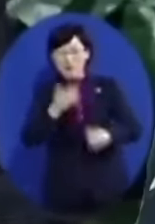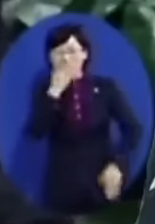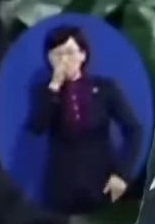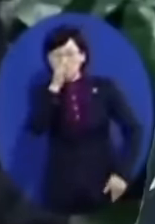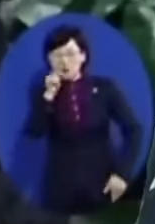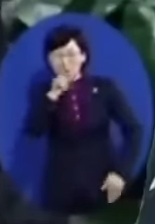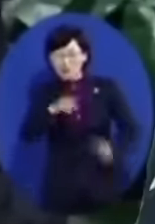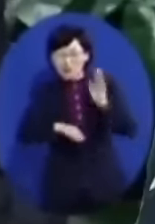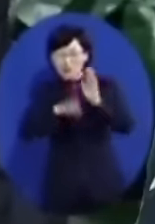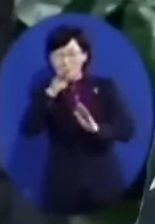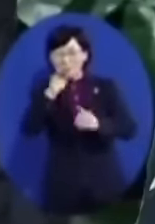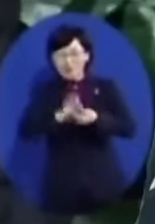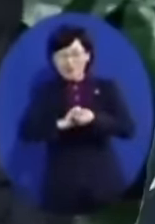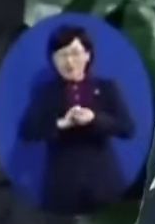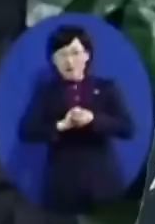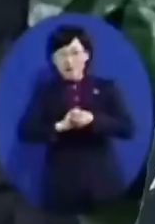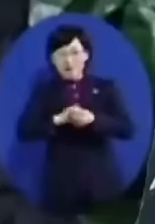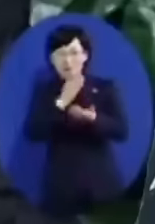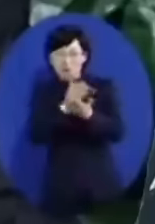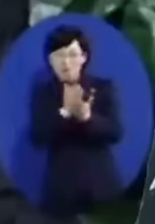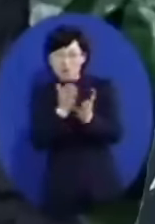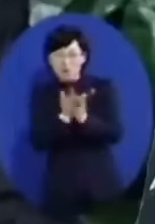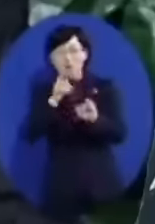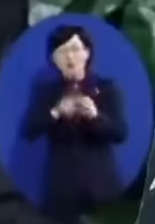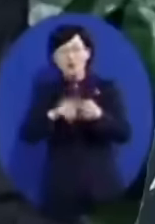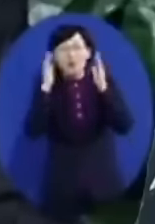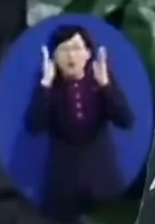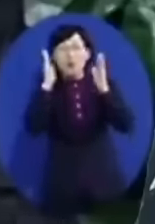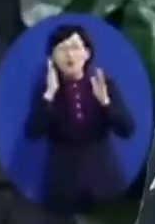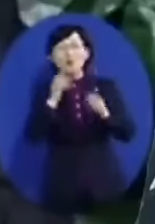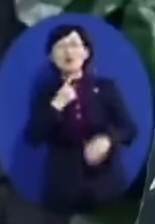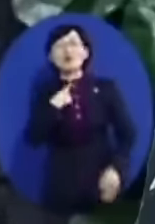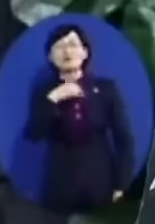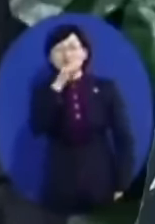한계점을 다이어그램으로 그린 것을 공부한 기억이 납니다.